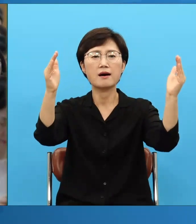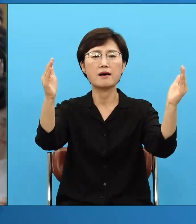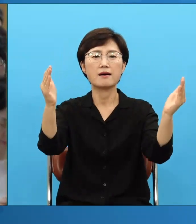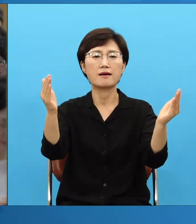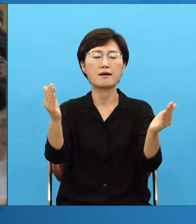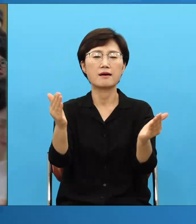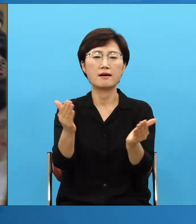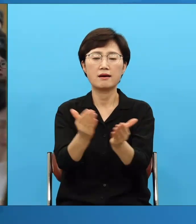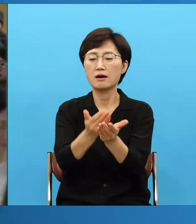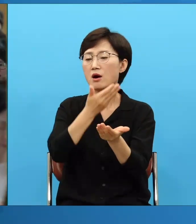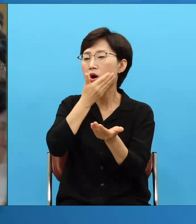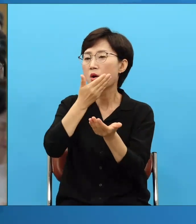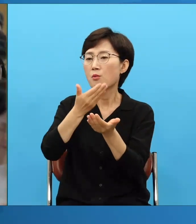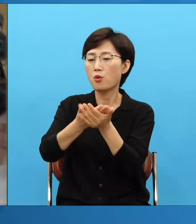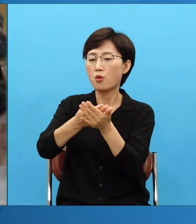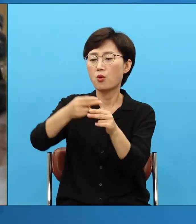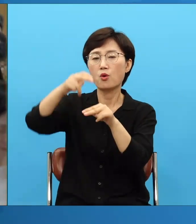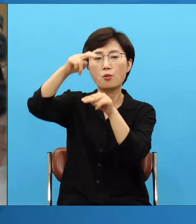천하람이